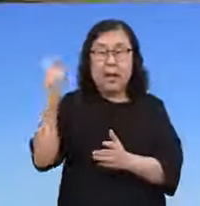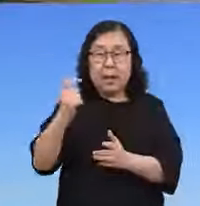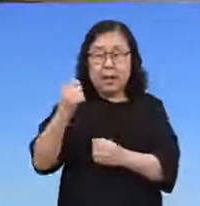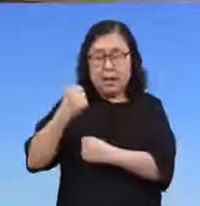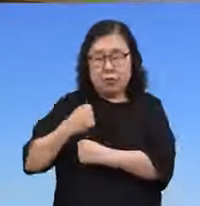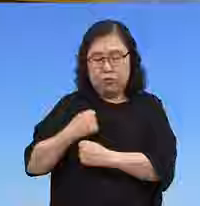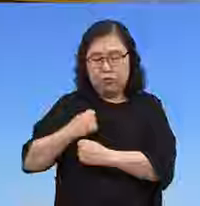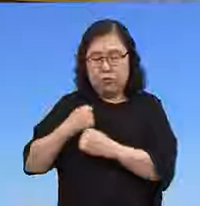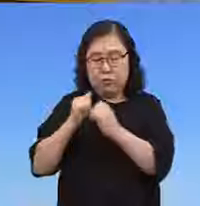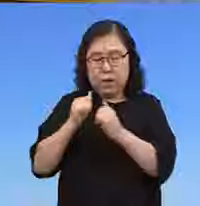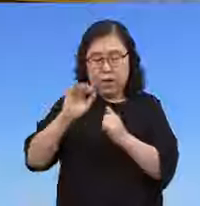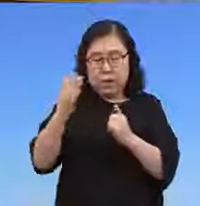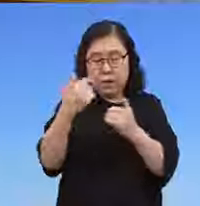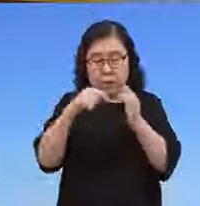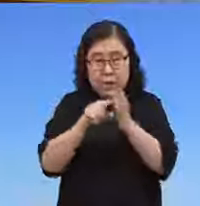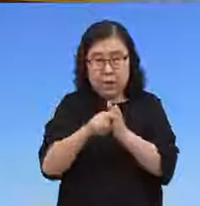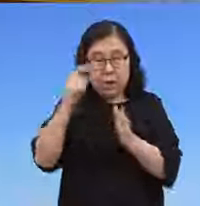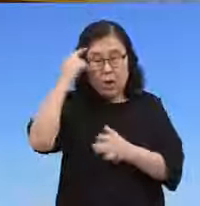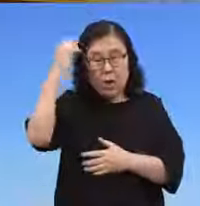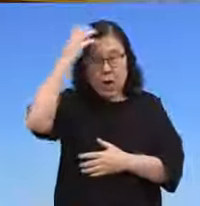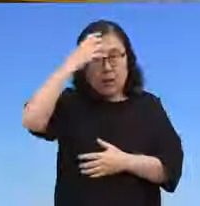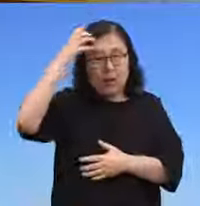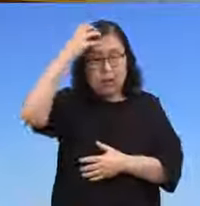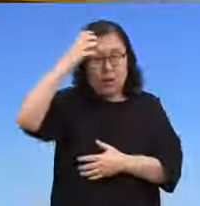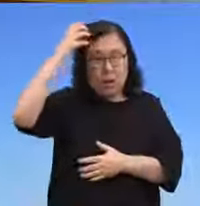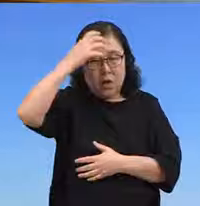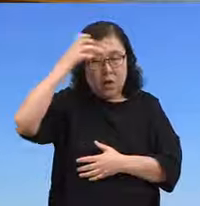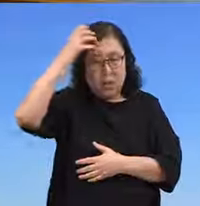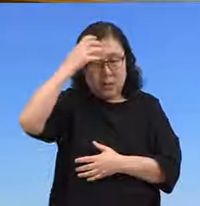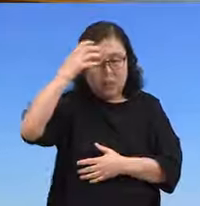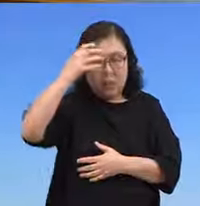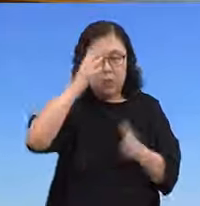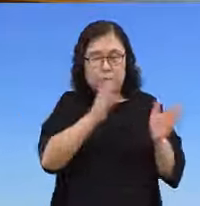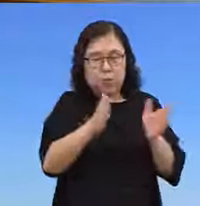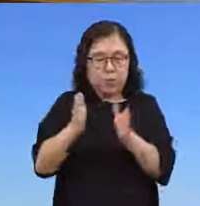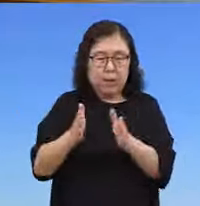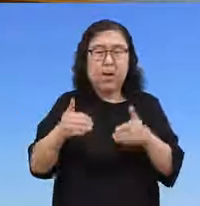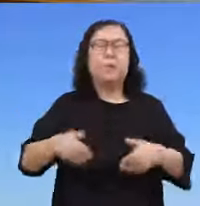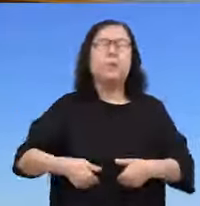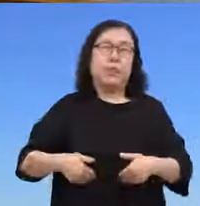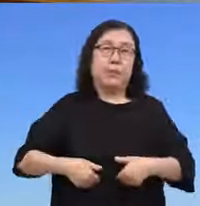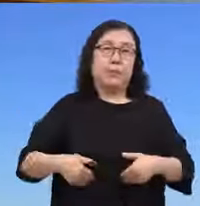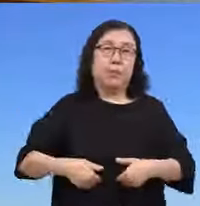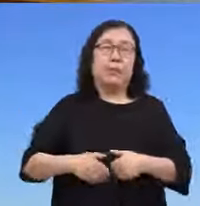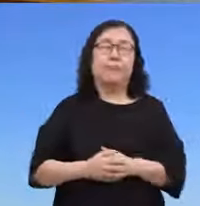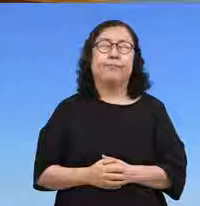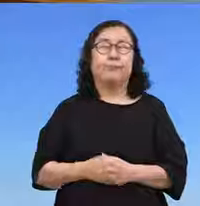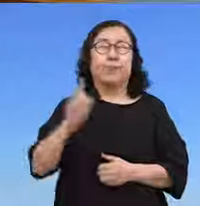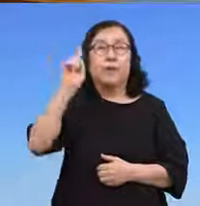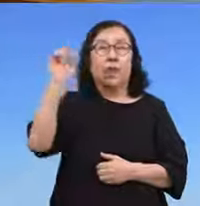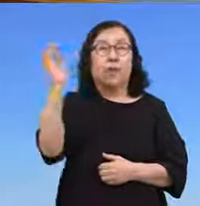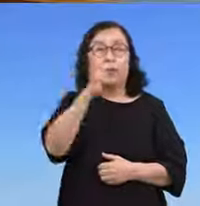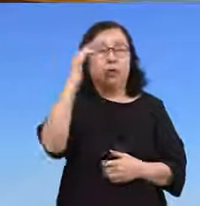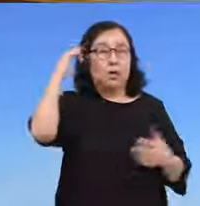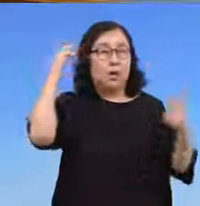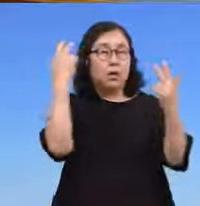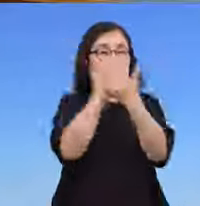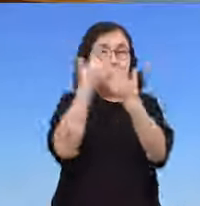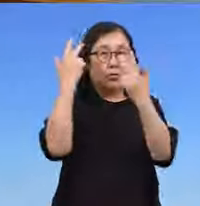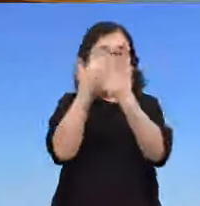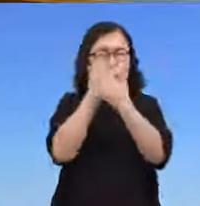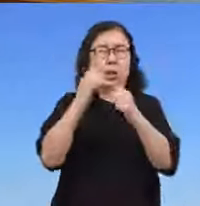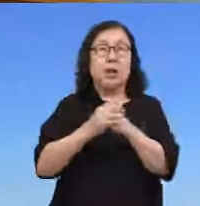강한 군사가 되기 위해서는 영적으로 무장해야 된다. 이게 전제로 나와 있는 말씀 아닙니까? 이제 내일부터